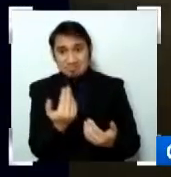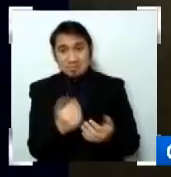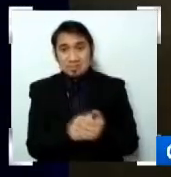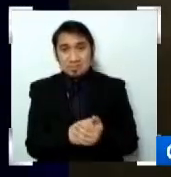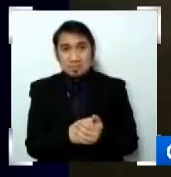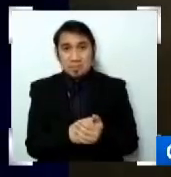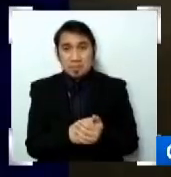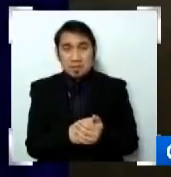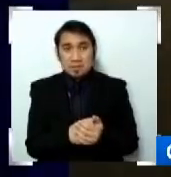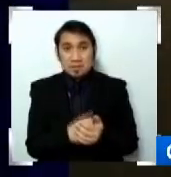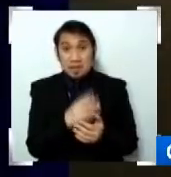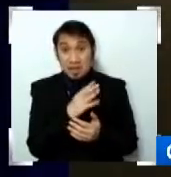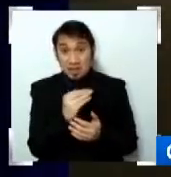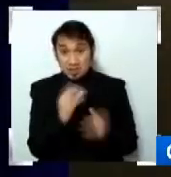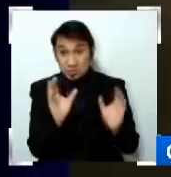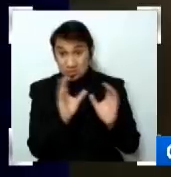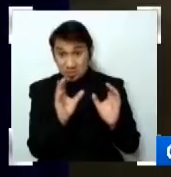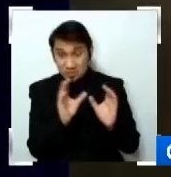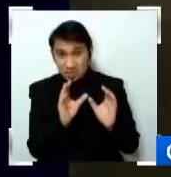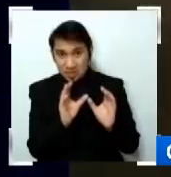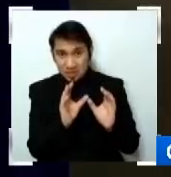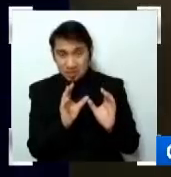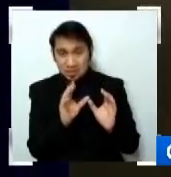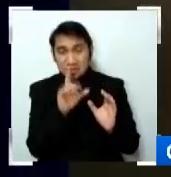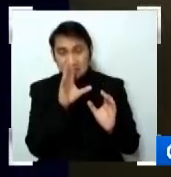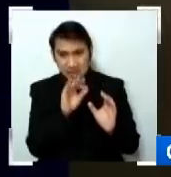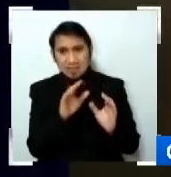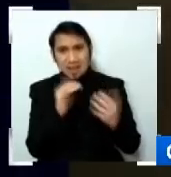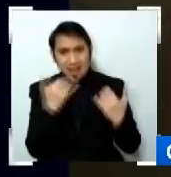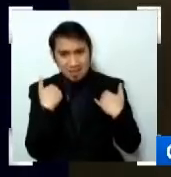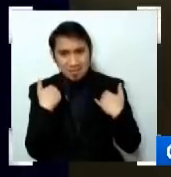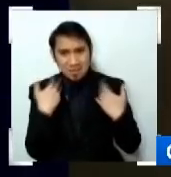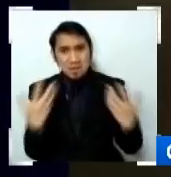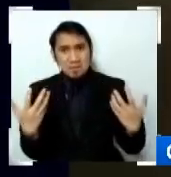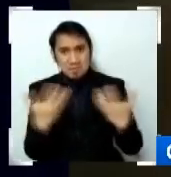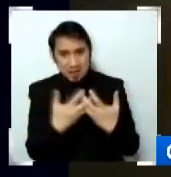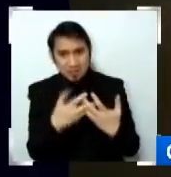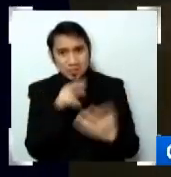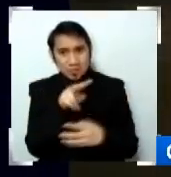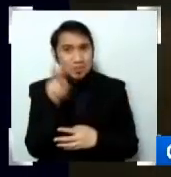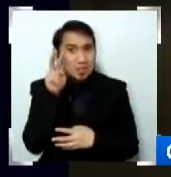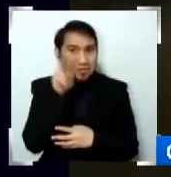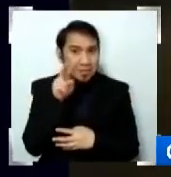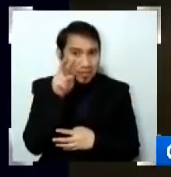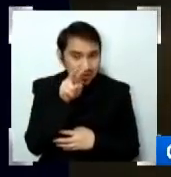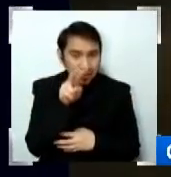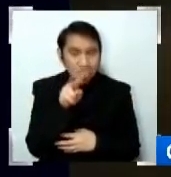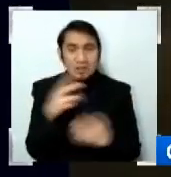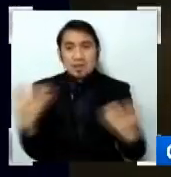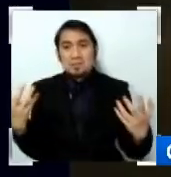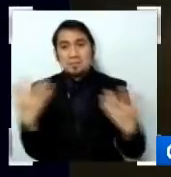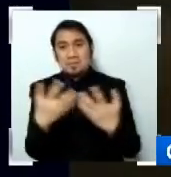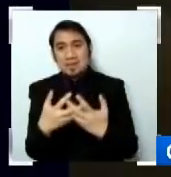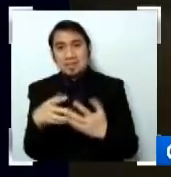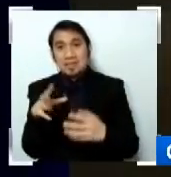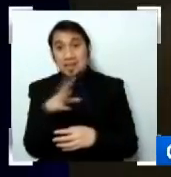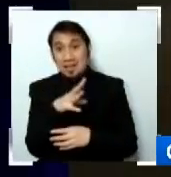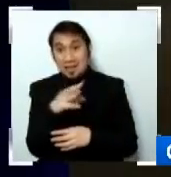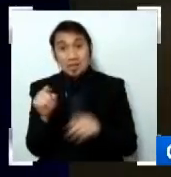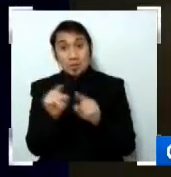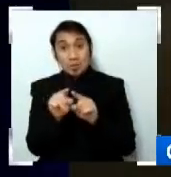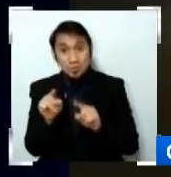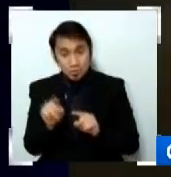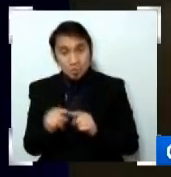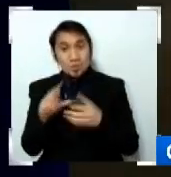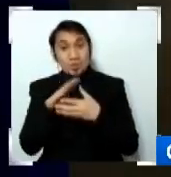death certificate, nag-corroborate doon sa nakita nating video at saka doon sa statement ng ating